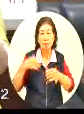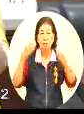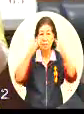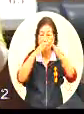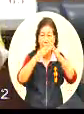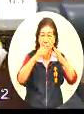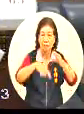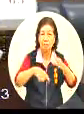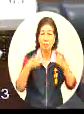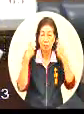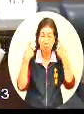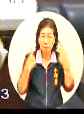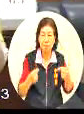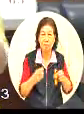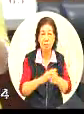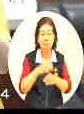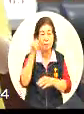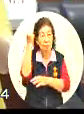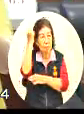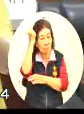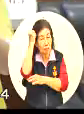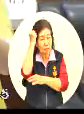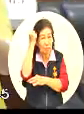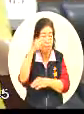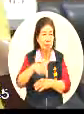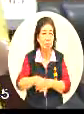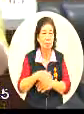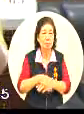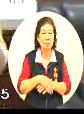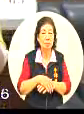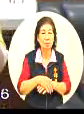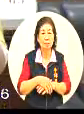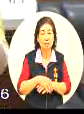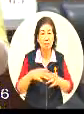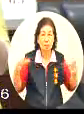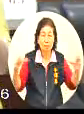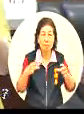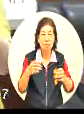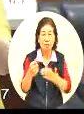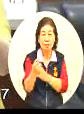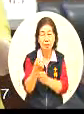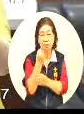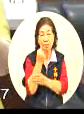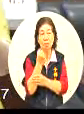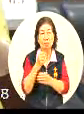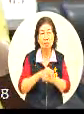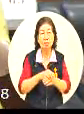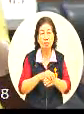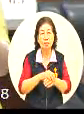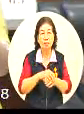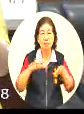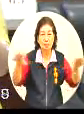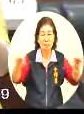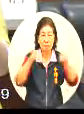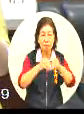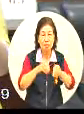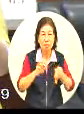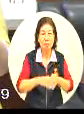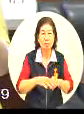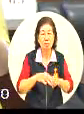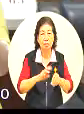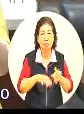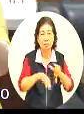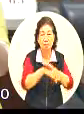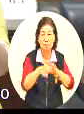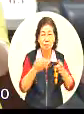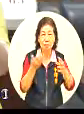以利用原住户的力量来凝聚然后这个让这个空间更具有